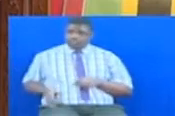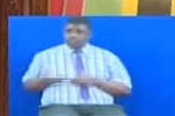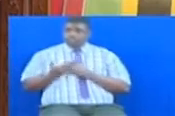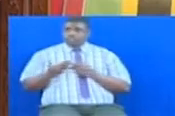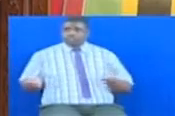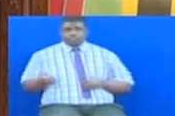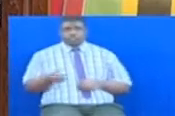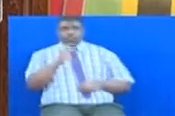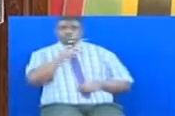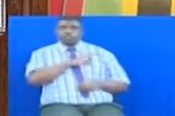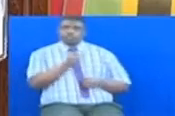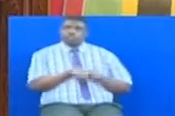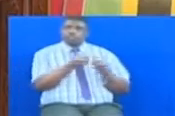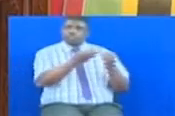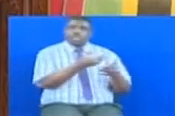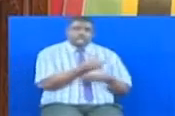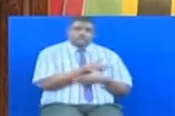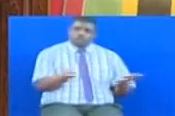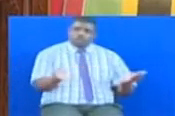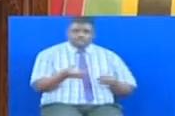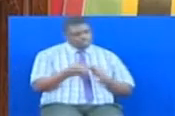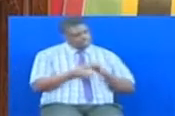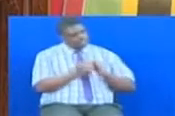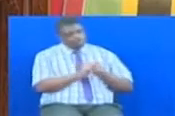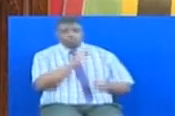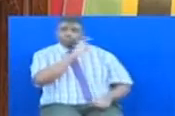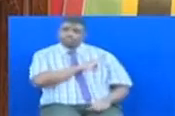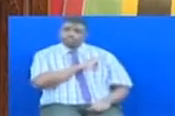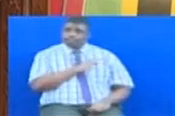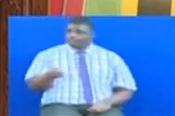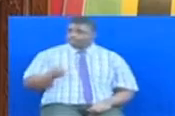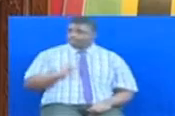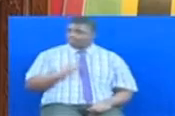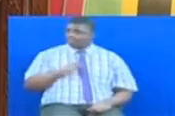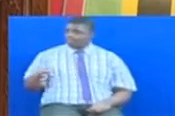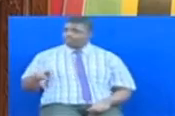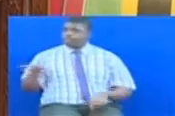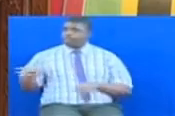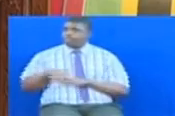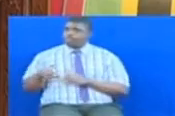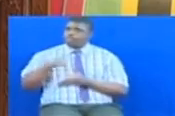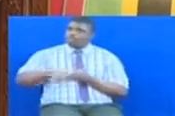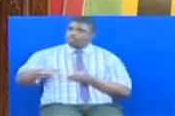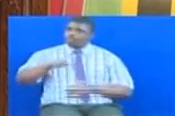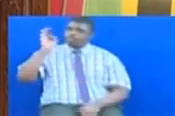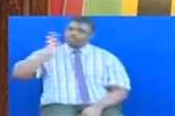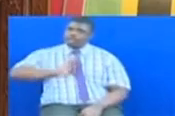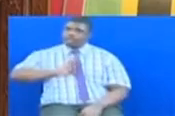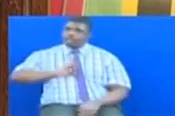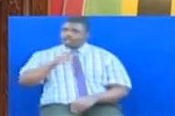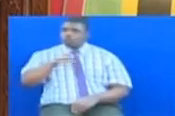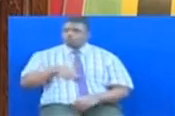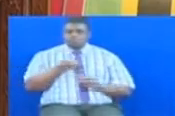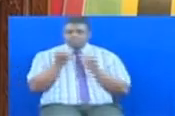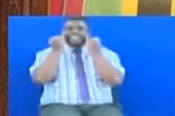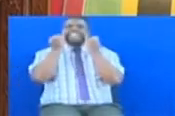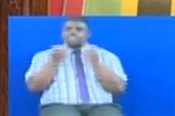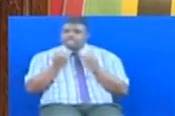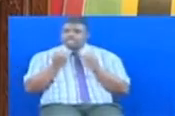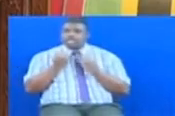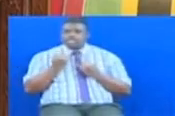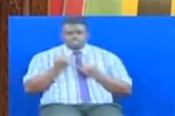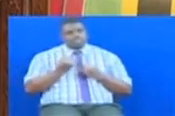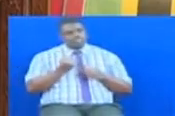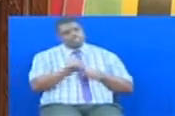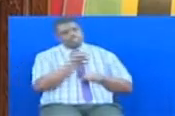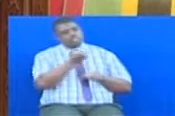tunapeleka mshahara, hawana shida wa mshahara. Ukiangalia kwenye private, kwa sababu hiyo bima ndio inalipa na mishahara, watu wako serious kwenye kulipa mishahara,